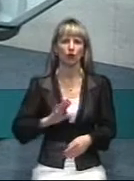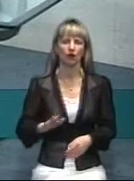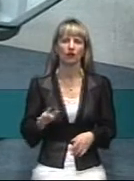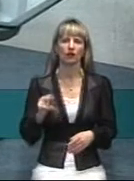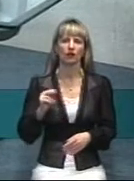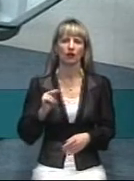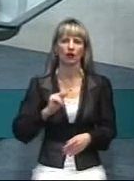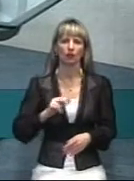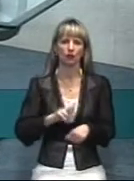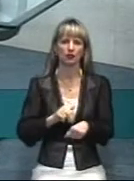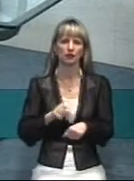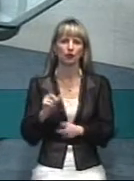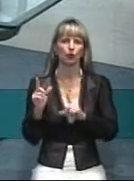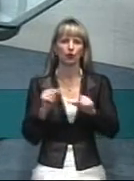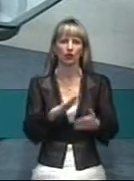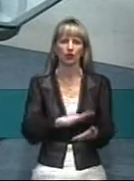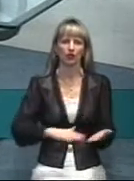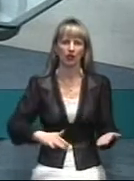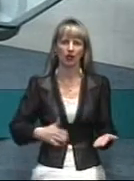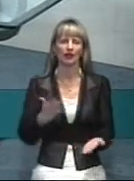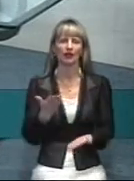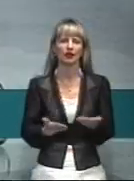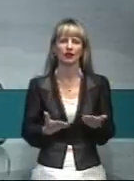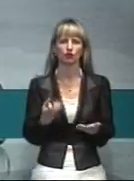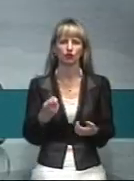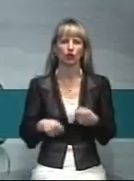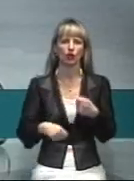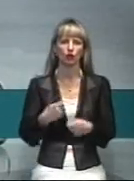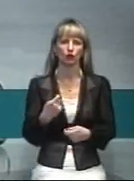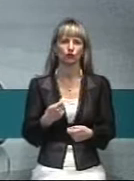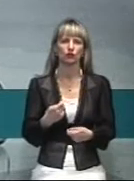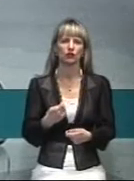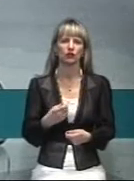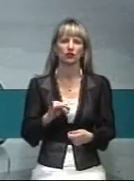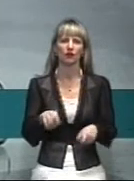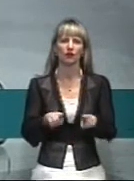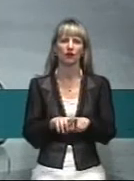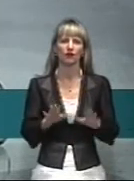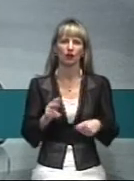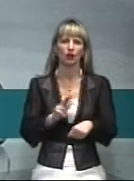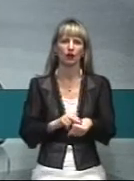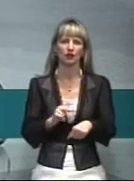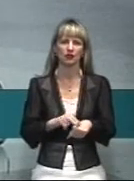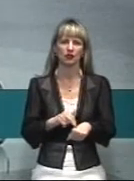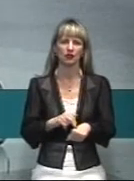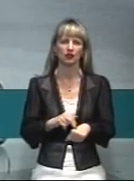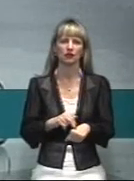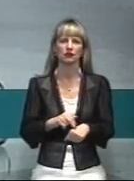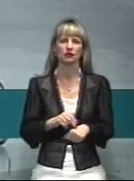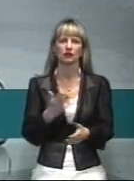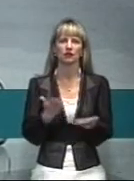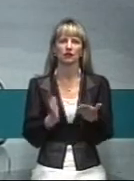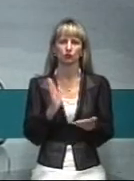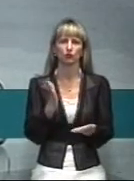дії поліцейських, він поїхав далі? Ну, він вчинив ще одне правопорушення. В такому випадку патрульний поліцейський, якщо буде мати